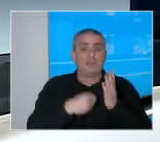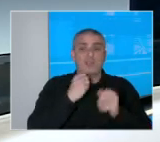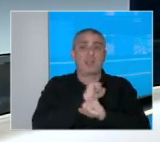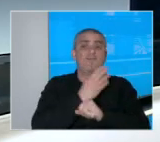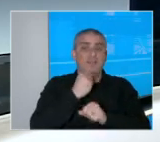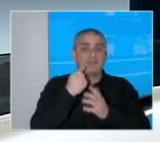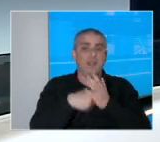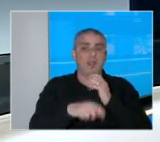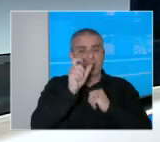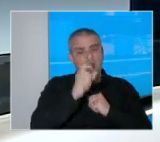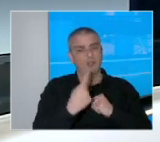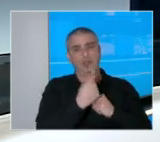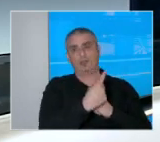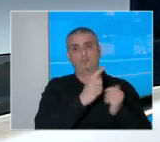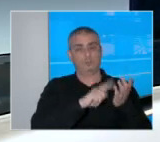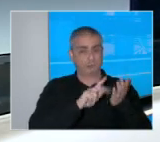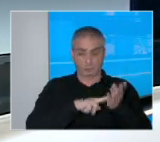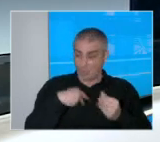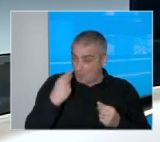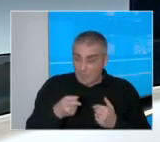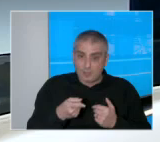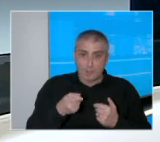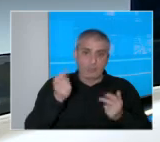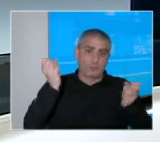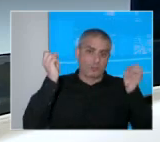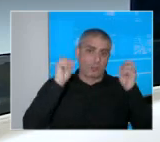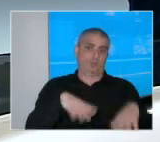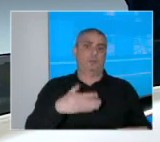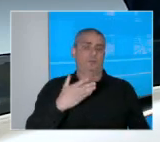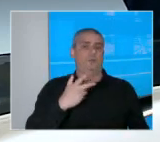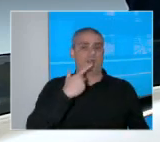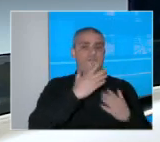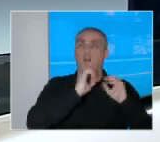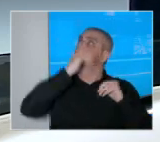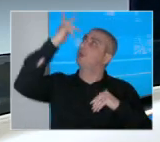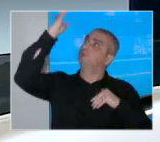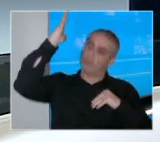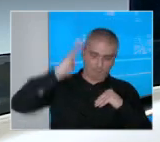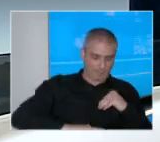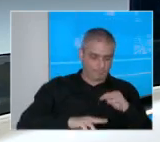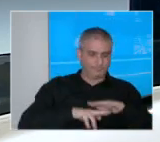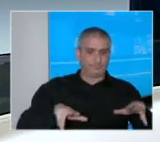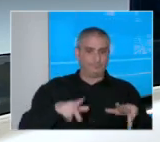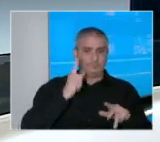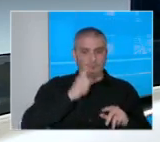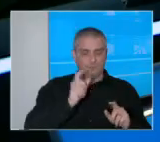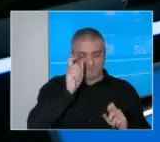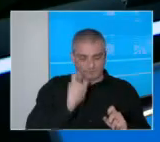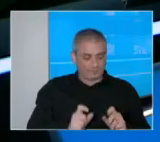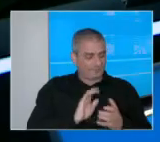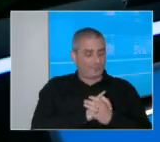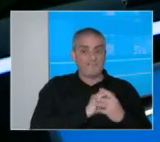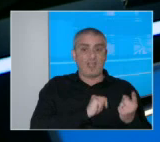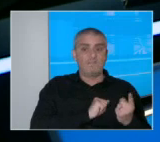עברי, קנה אדון לעצמו, כי הזכויות שאתה צריך לתת לו... זה מה שחשוב לתורה. הורדנו את התורה מהשמיים לארץ, מצוות שבין אדם